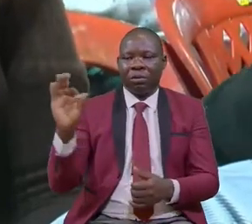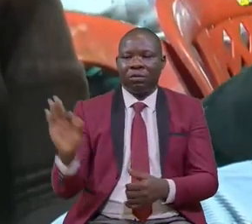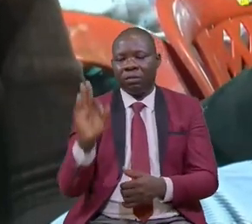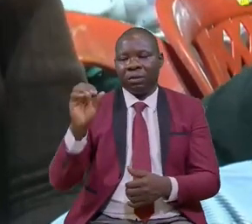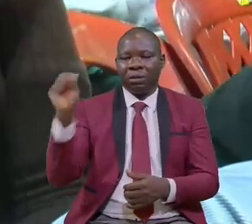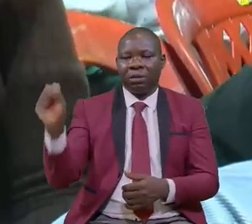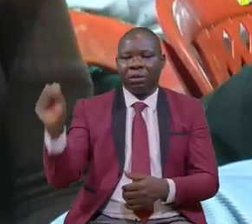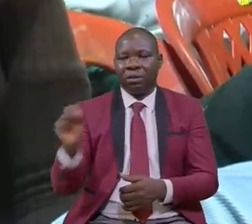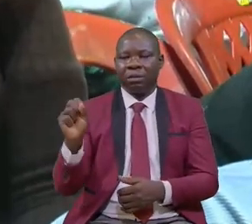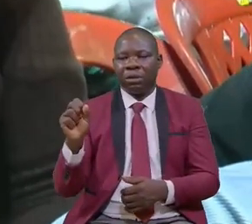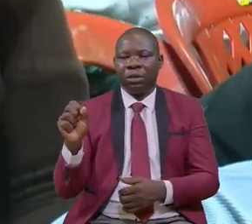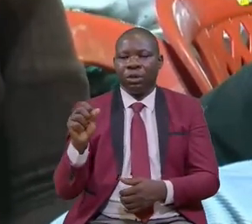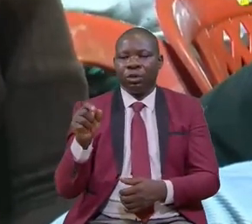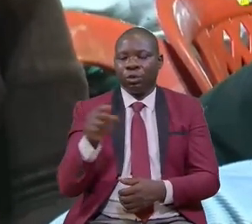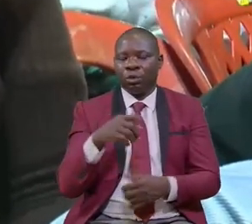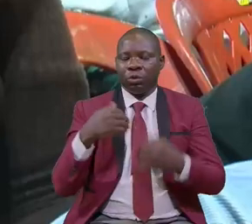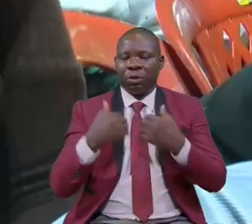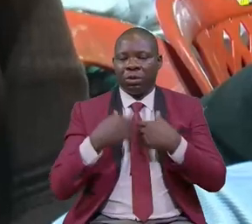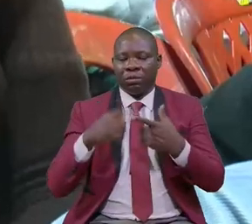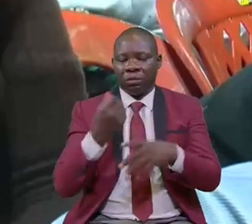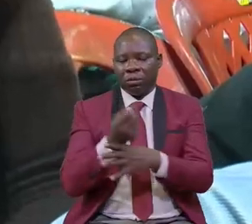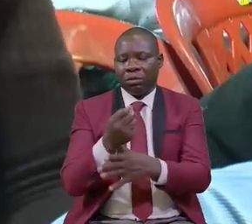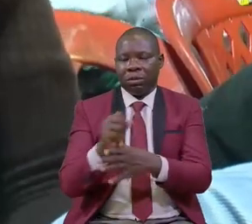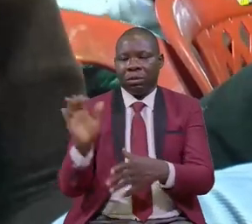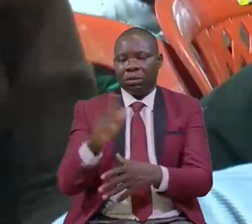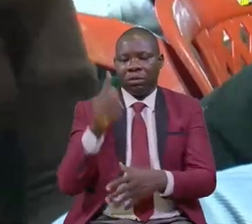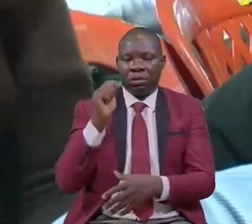Voyez nos dirigeants et partagez ça avec eux